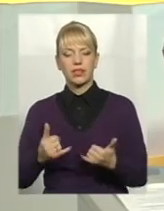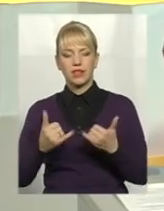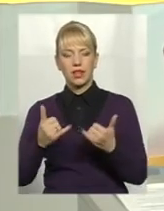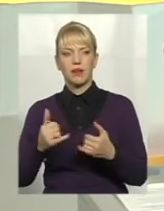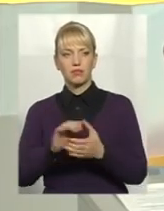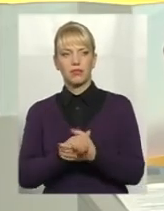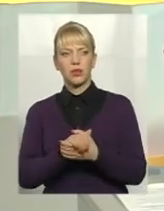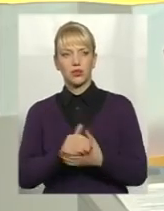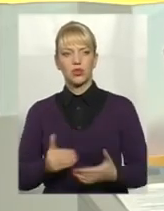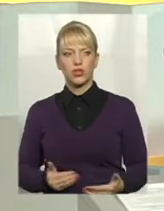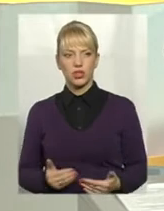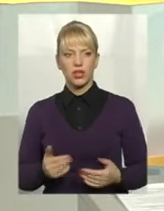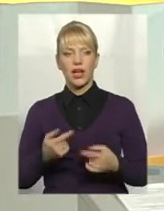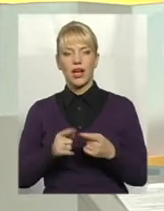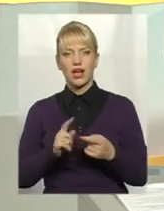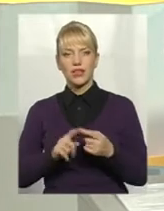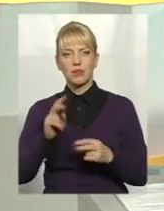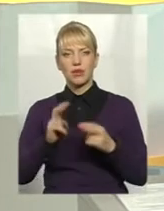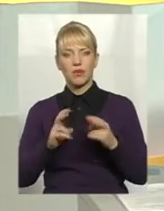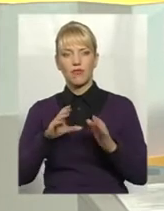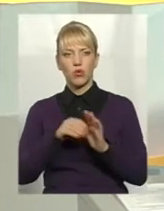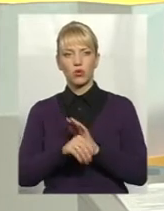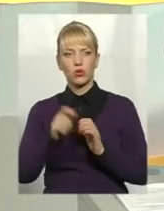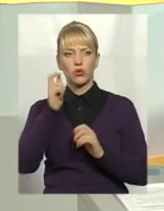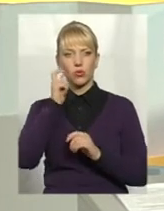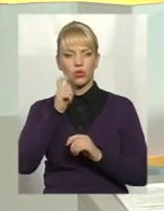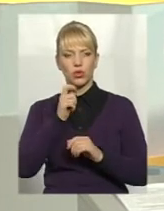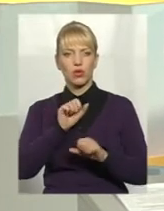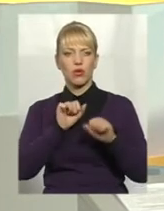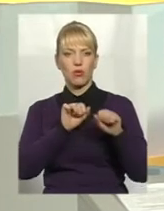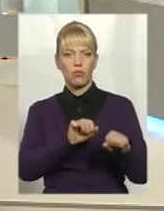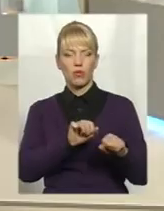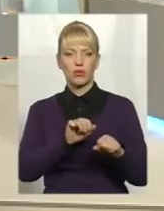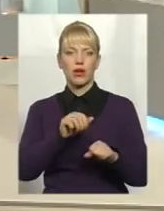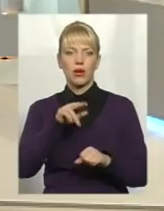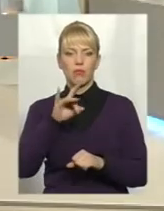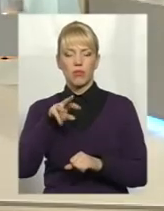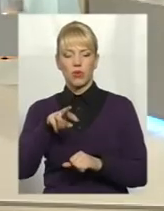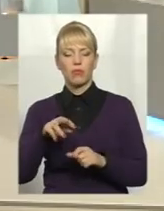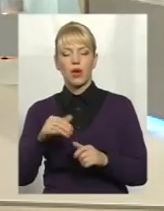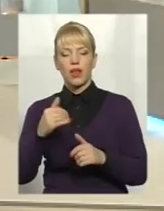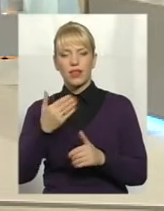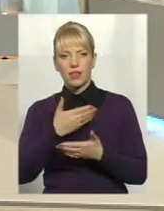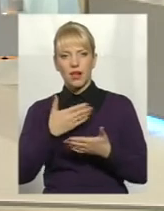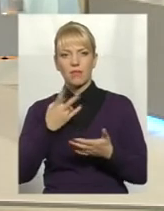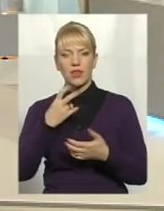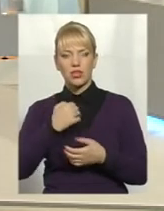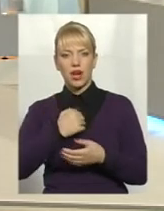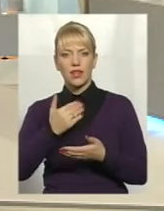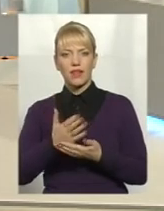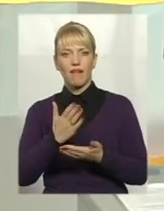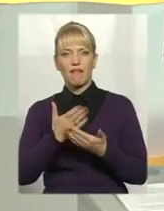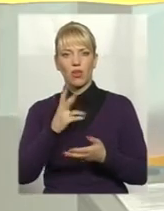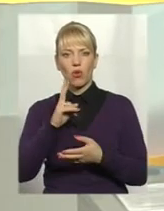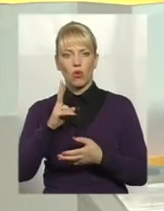«Укроборонпрому». Нам, на жаль, є від кого оборонятися. От скажіть, чи виготовляєте ви і таку продукцію,